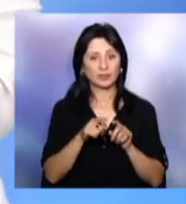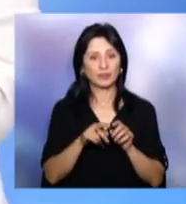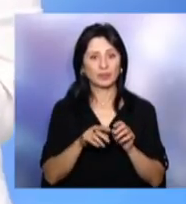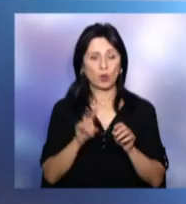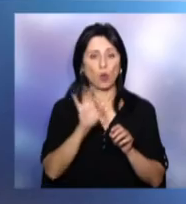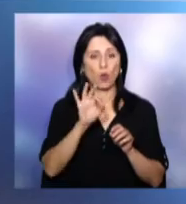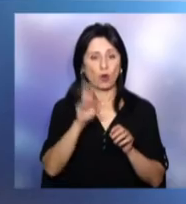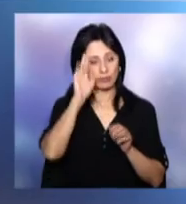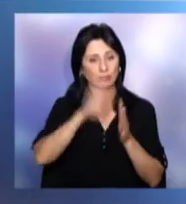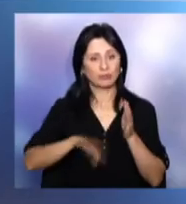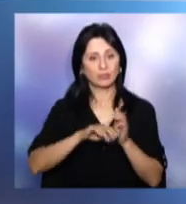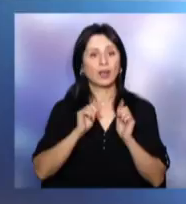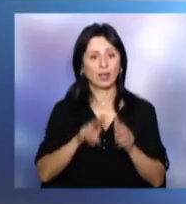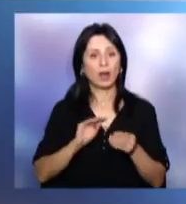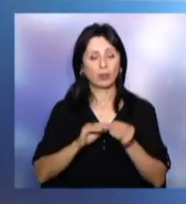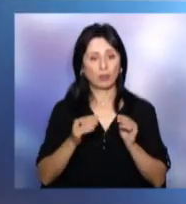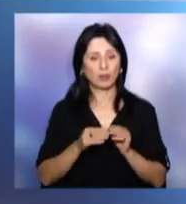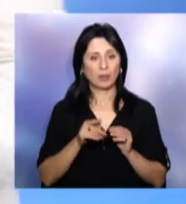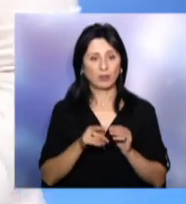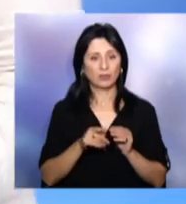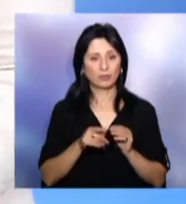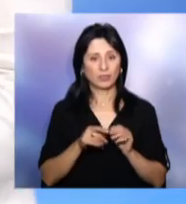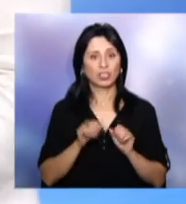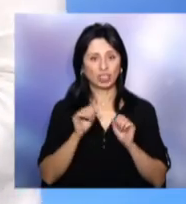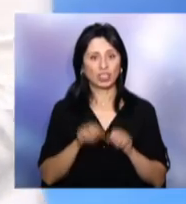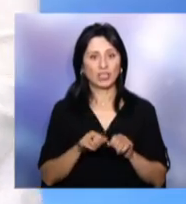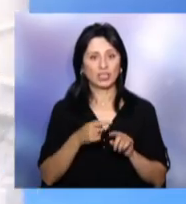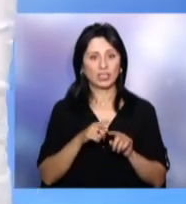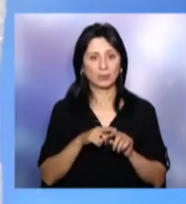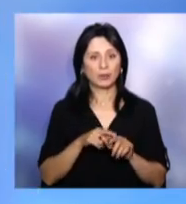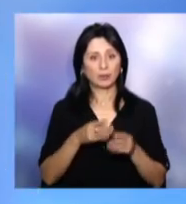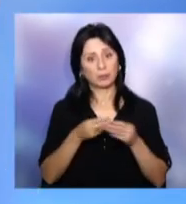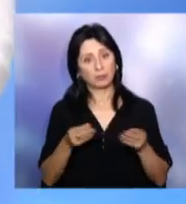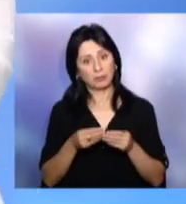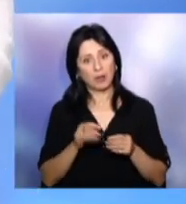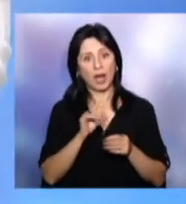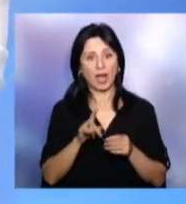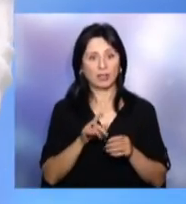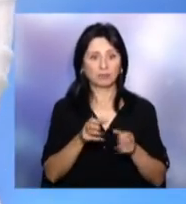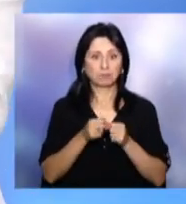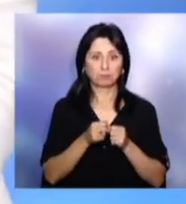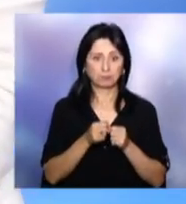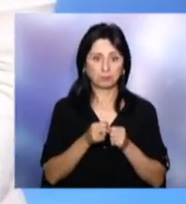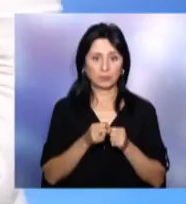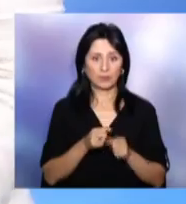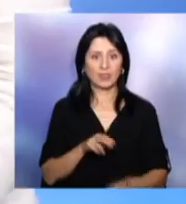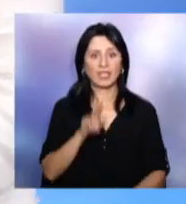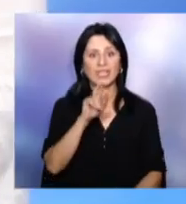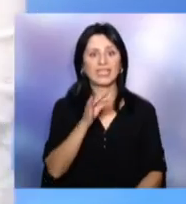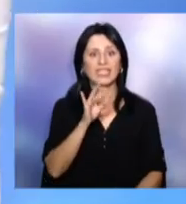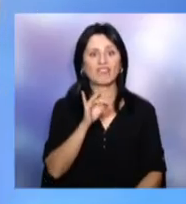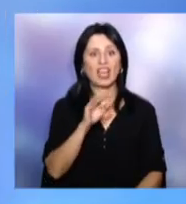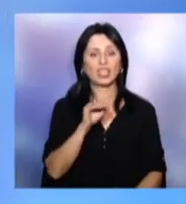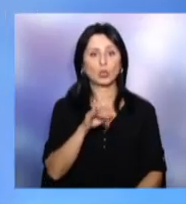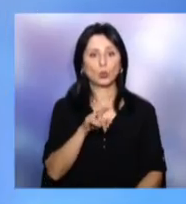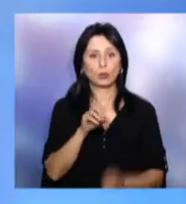დეფეკაციასთან დაკავშირებული პრობლემები, შეიძლება განვითარდეს ყაბზობა ან შეიძლება განვითარდეს დიარეა. ასევე თქვენ ამხსენეთ დივერტიკული და დივერტიკულიტი,